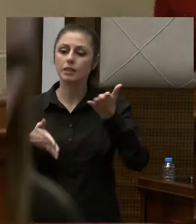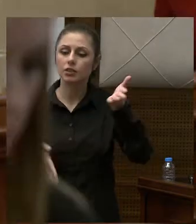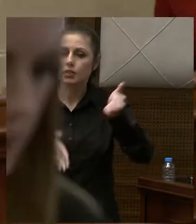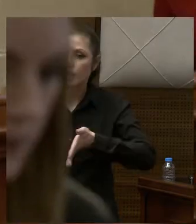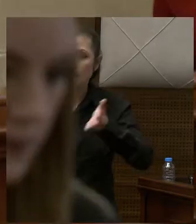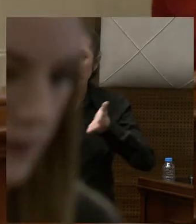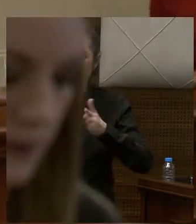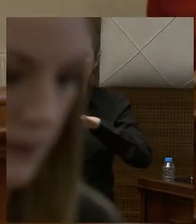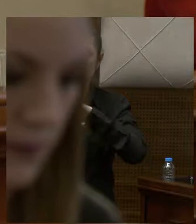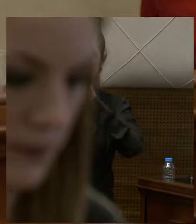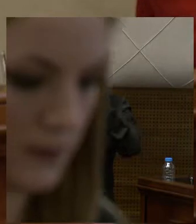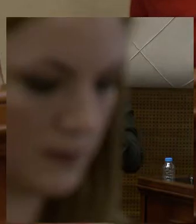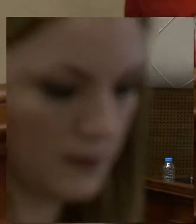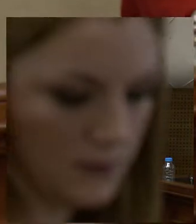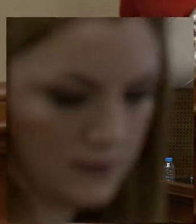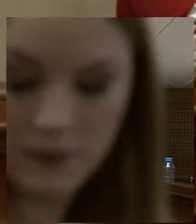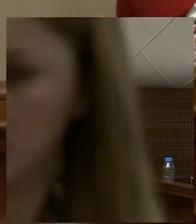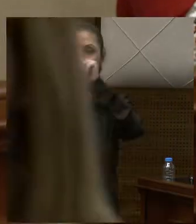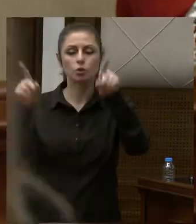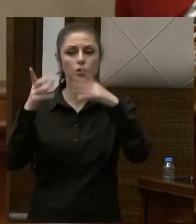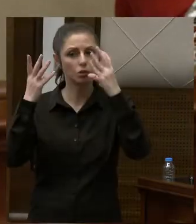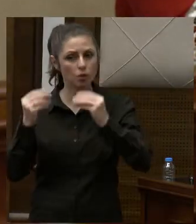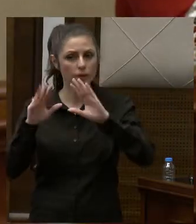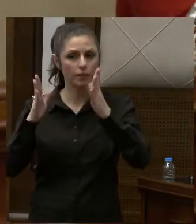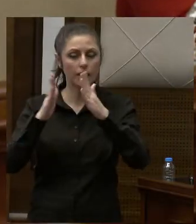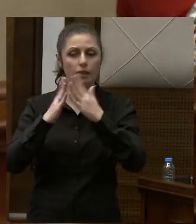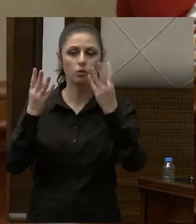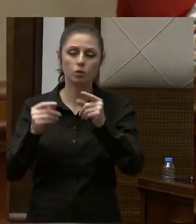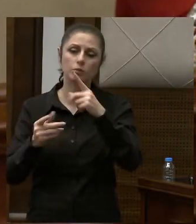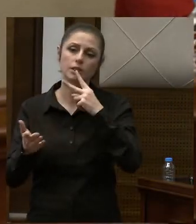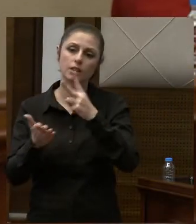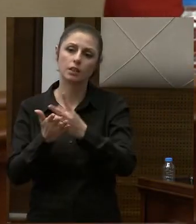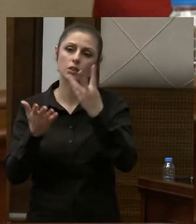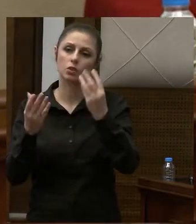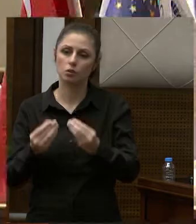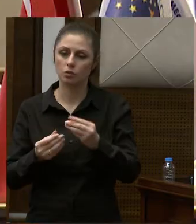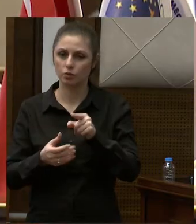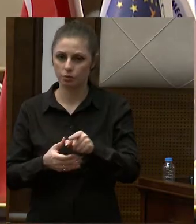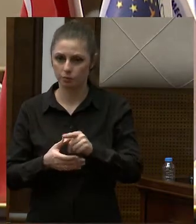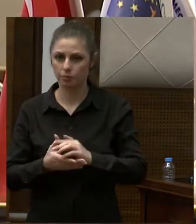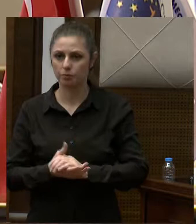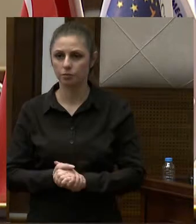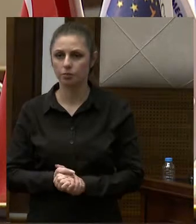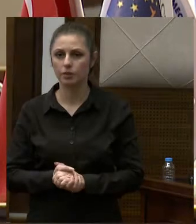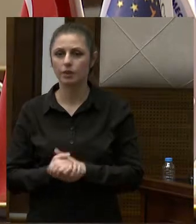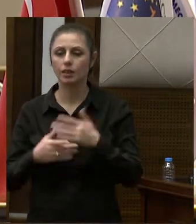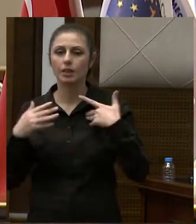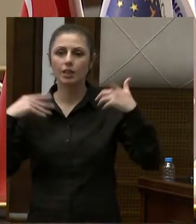katlarda ticaret yapılması hususunda meclis kararı alınması gerektiği. Şehrimizin ara sokaklarına ticaret